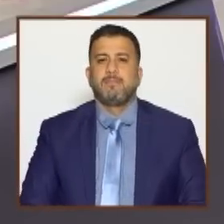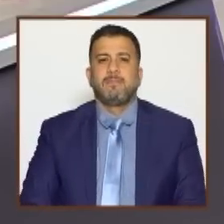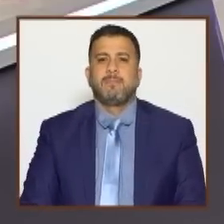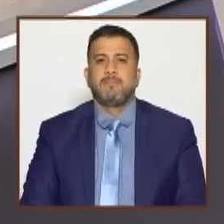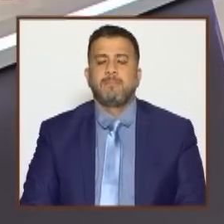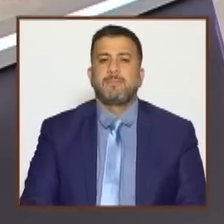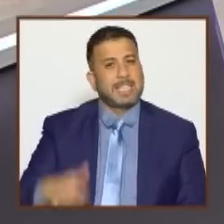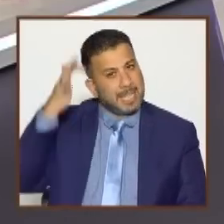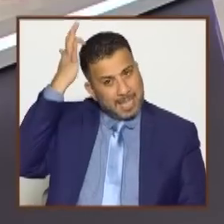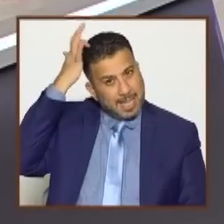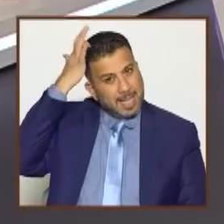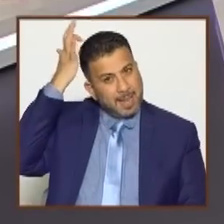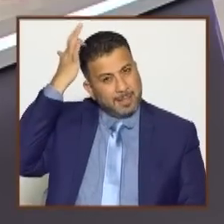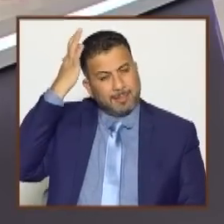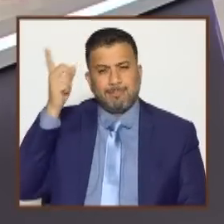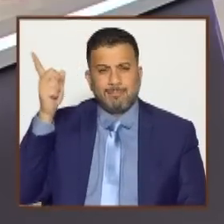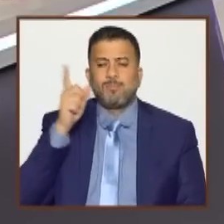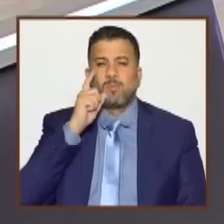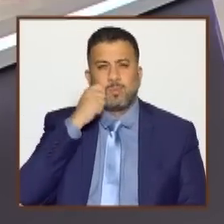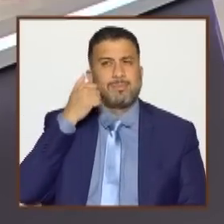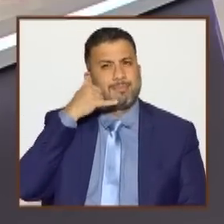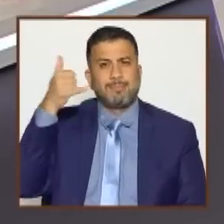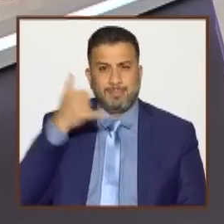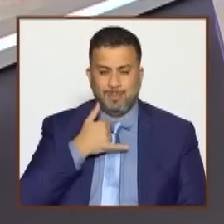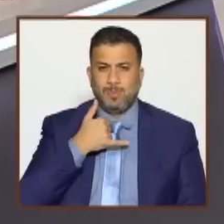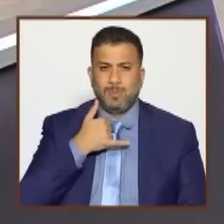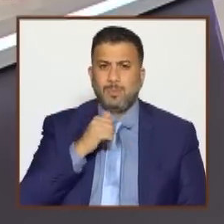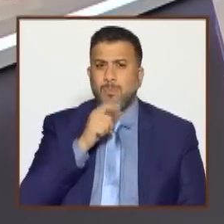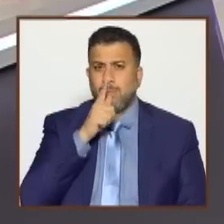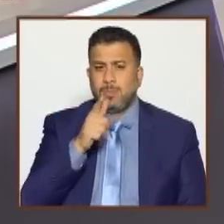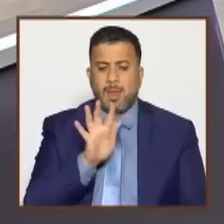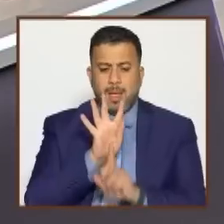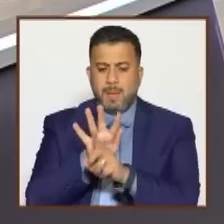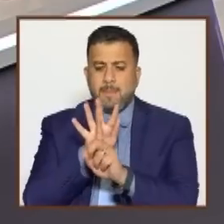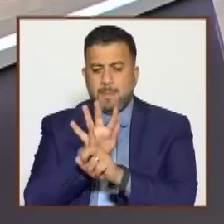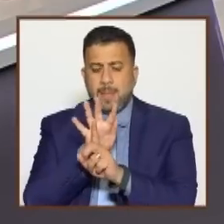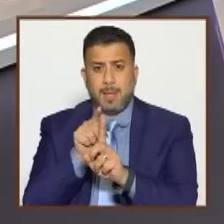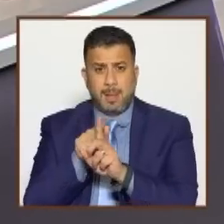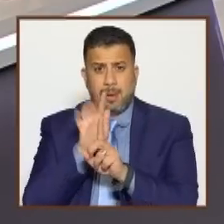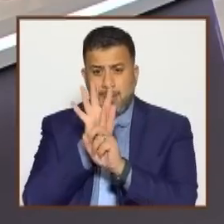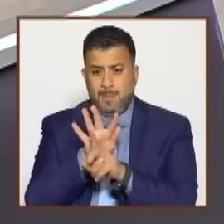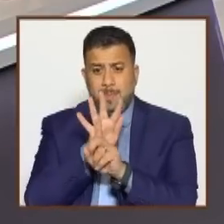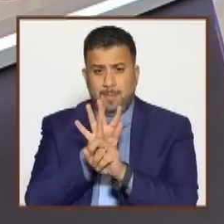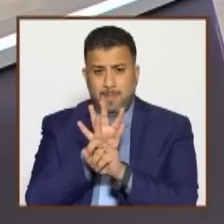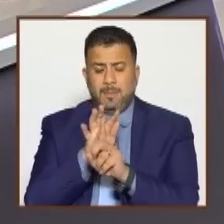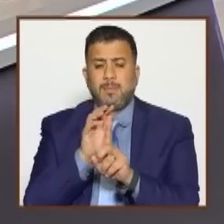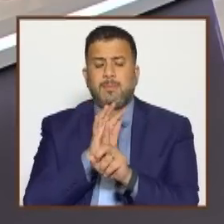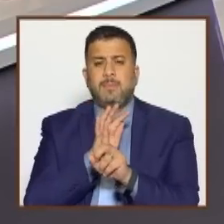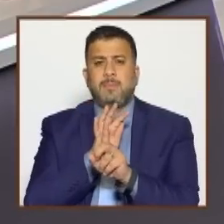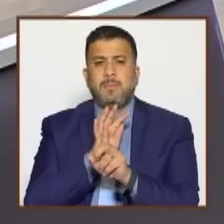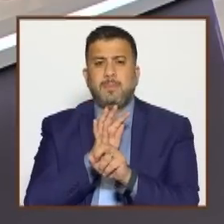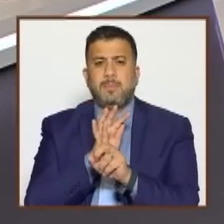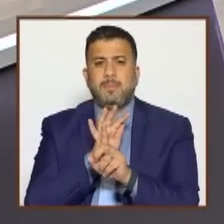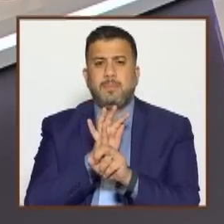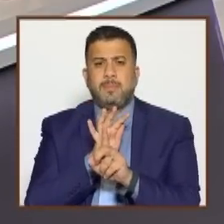مجاهد من رأس الخيمة يسأل يقول: هل يجوز للإنسان إذا مثلا صلى خلف الإمام صلاة التراويح والإمام